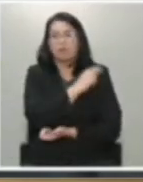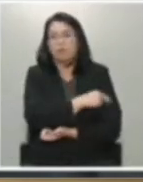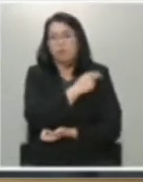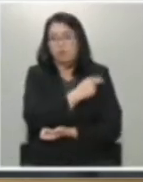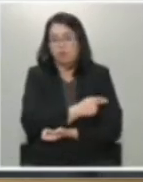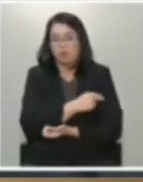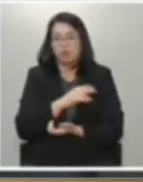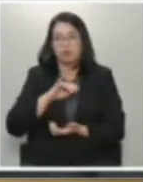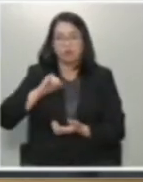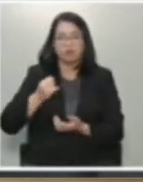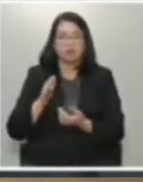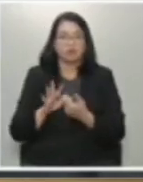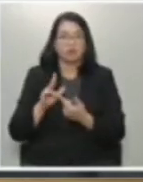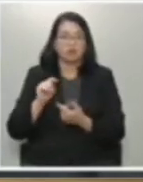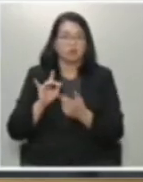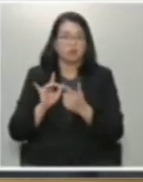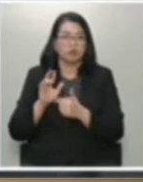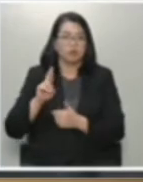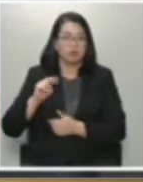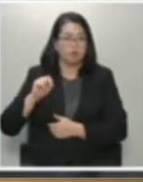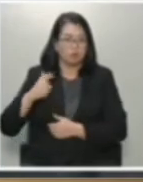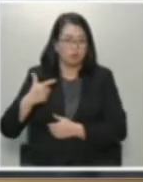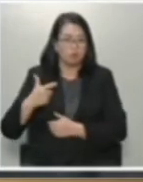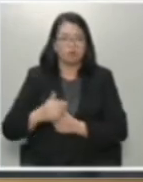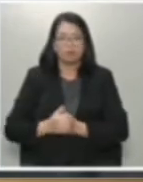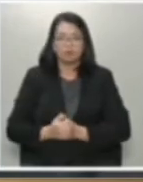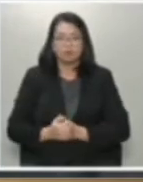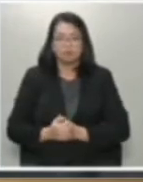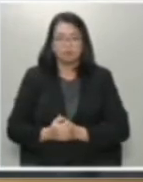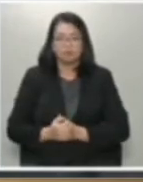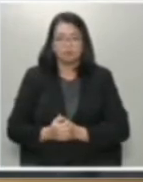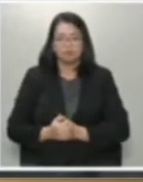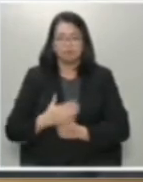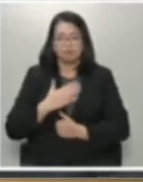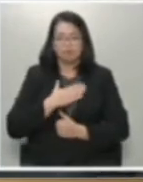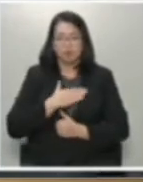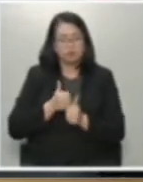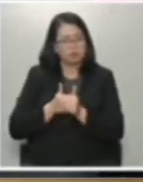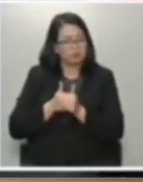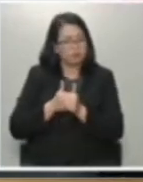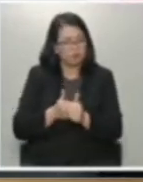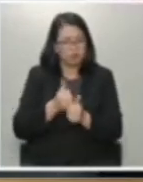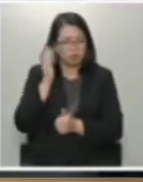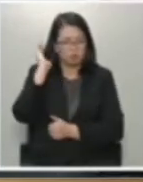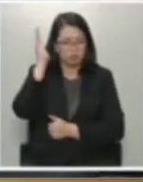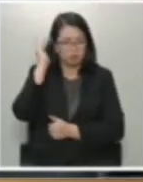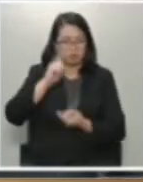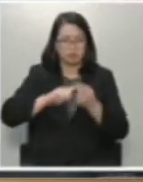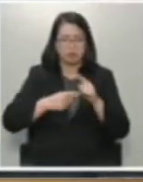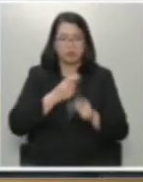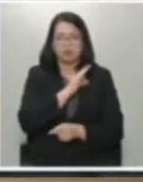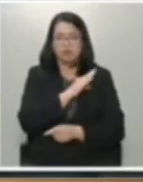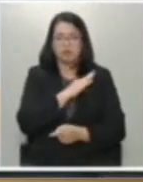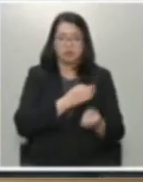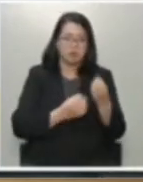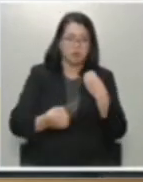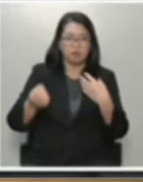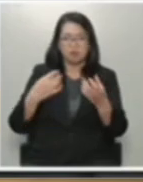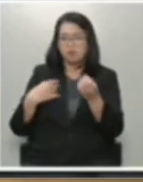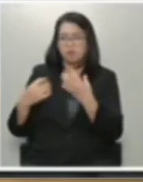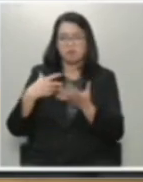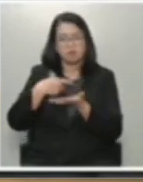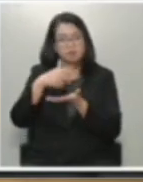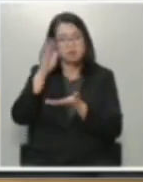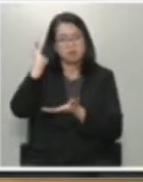ฒน์นะครับซึ่งเรื่องนี้นะครับผมได้ติดตามการอภิปรายของเพื่อนสมาชิกนะครับก็เห็นว่า